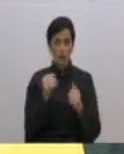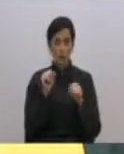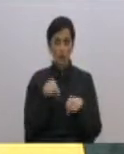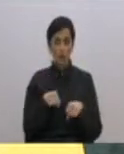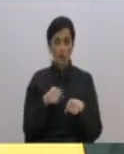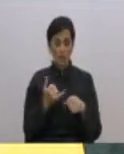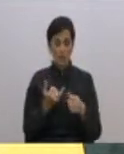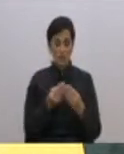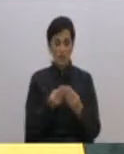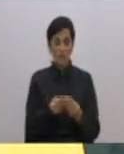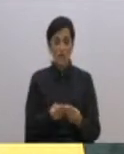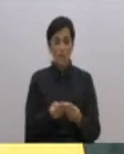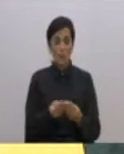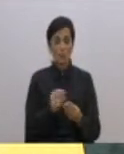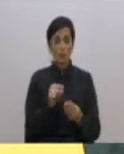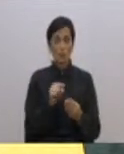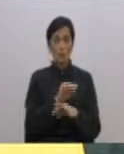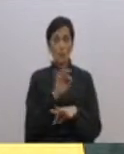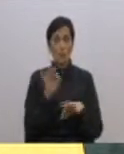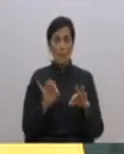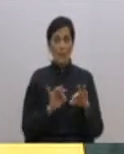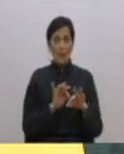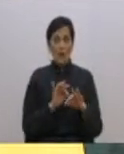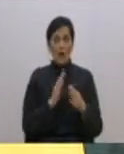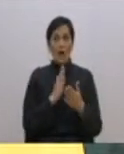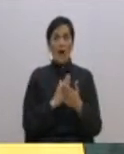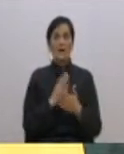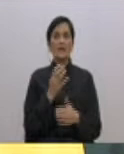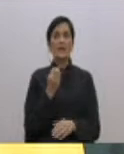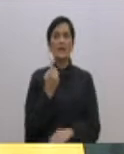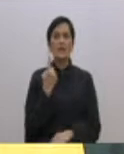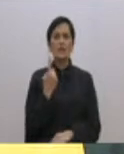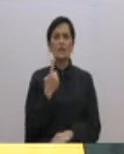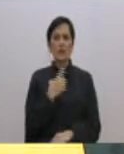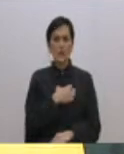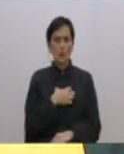წარმოდგენილი პროექტით. არის კიდევ ერთი ძალიან